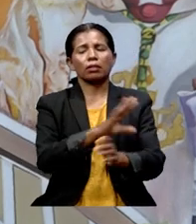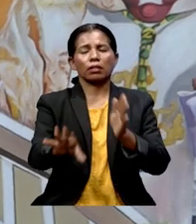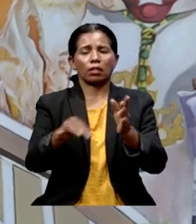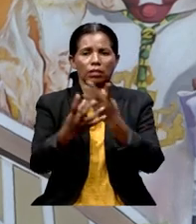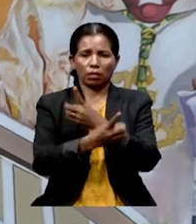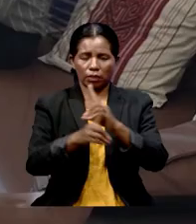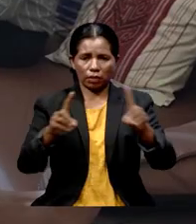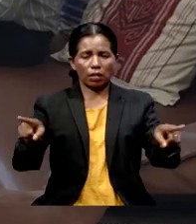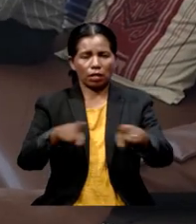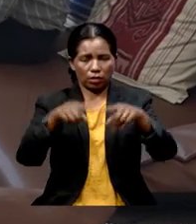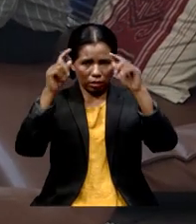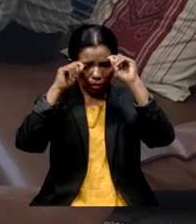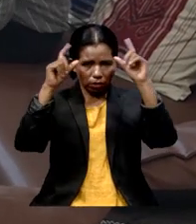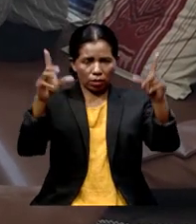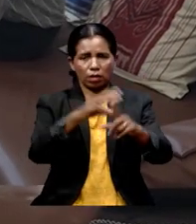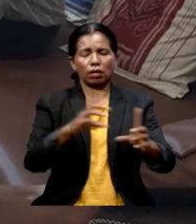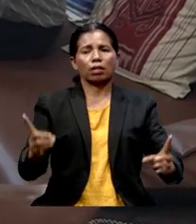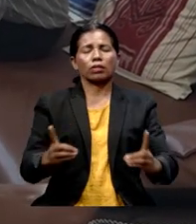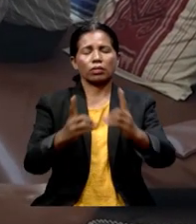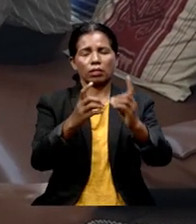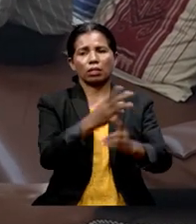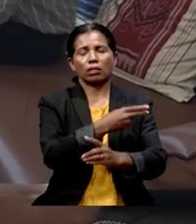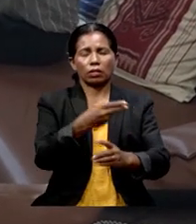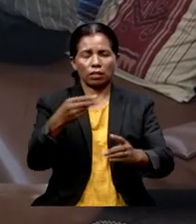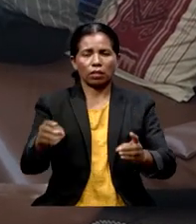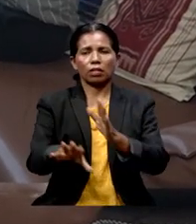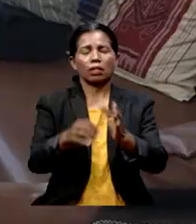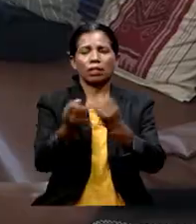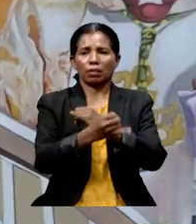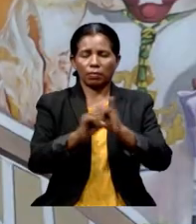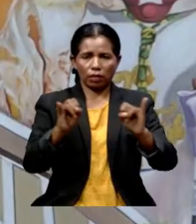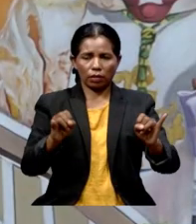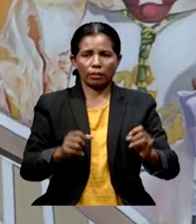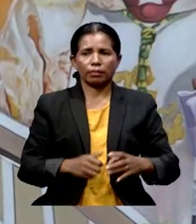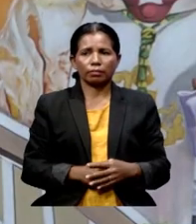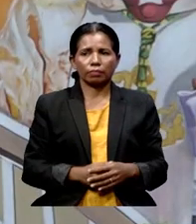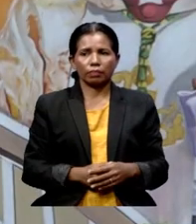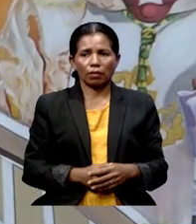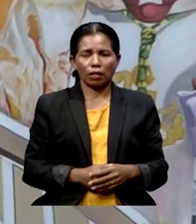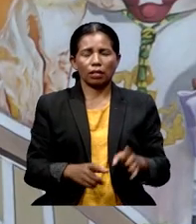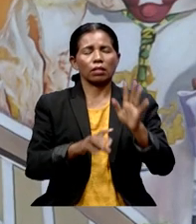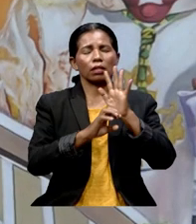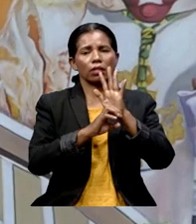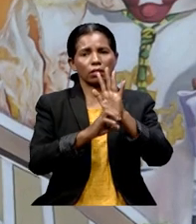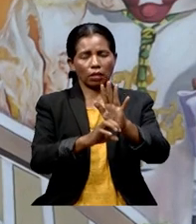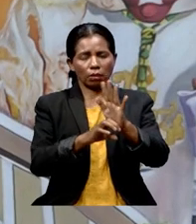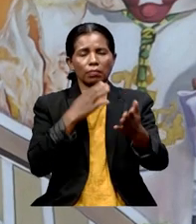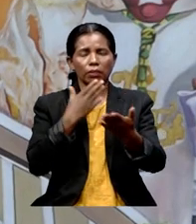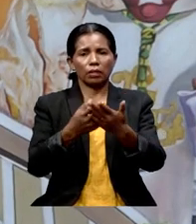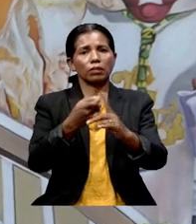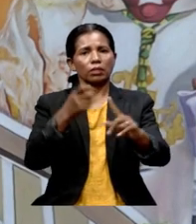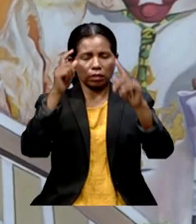demrasiaan Timor Indonesia independia contoh baik dari Timor Leste Timor Leste